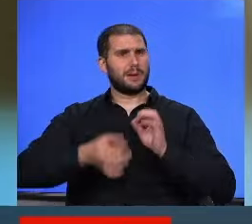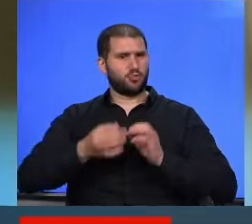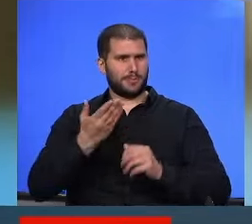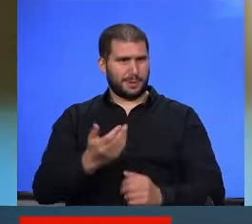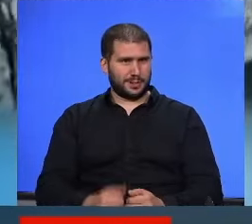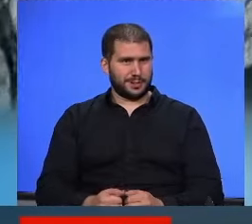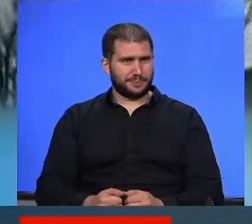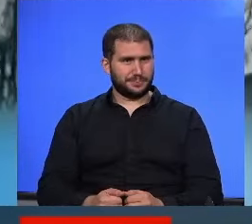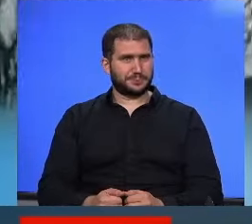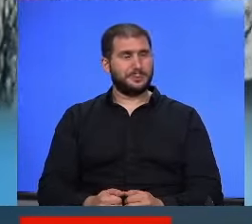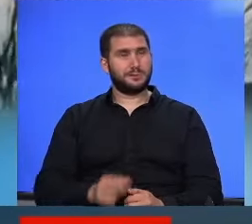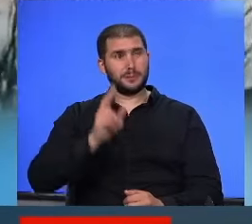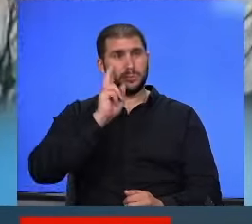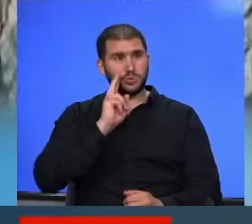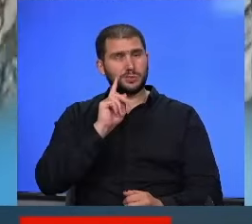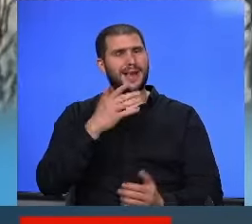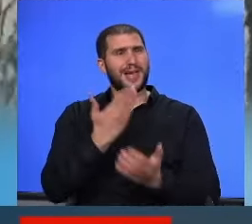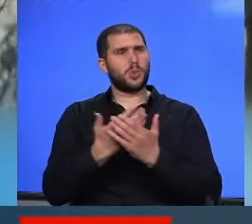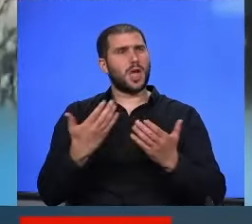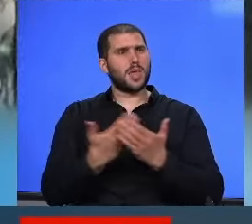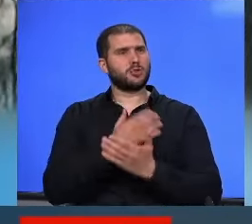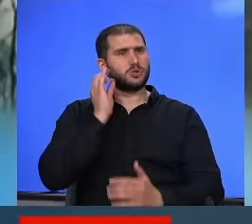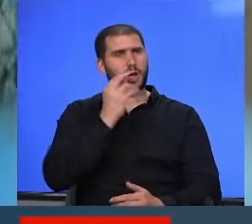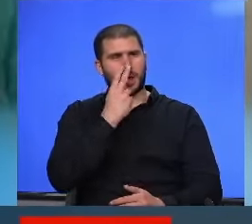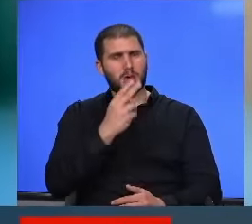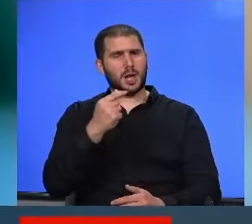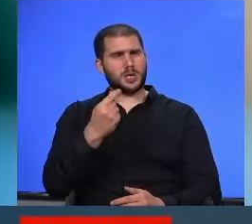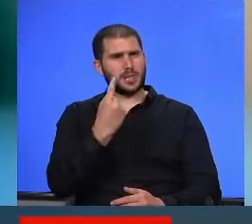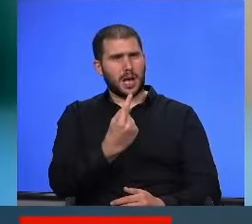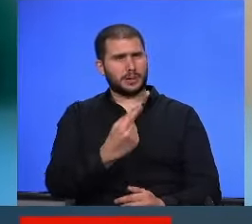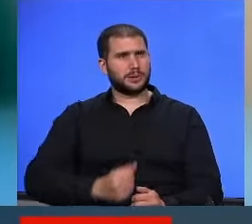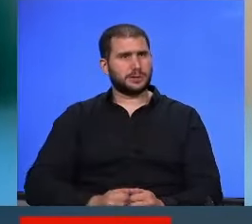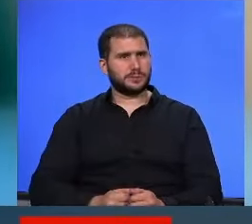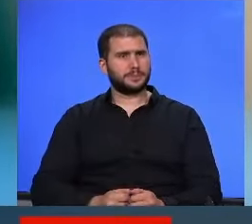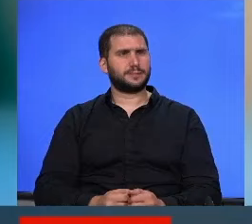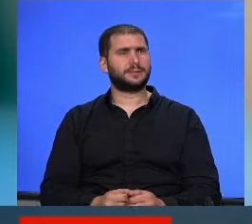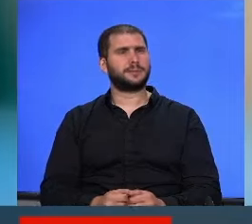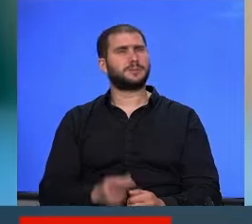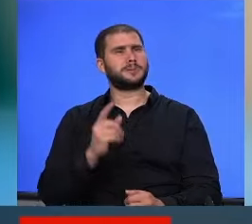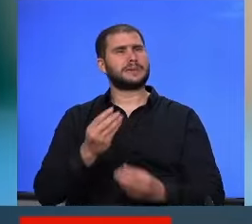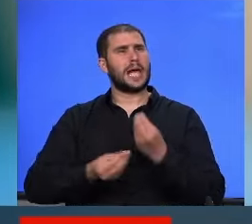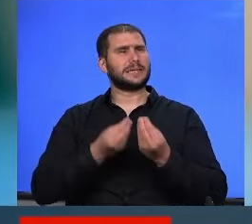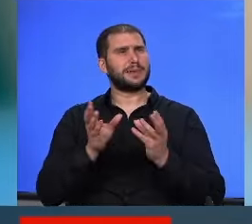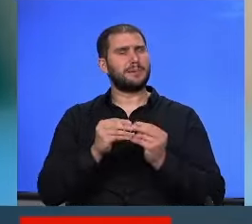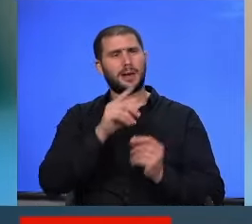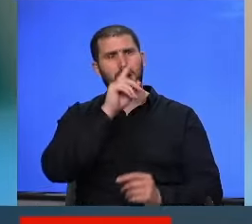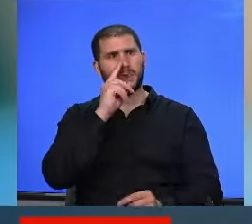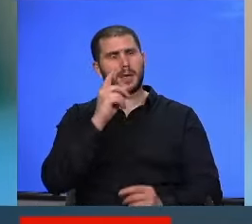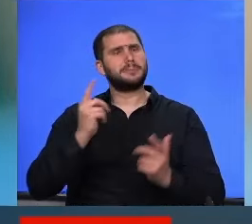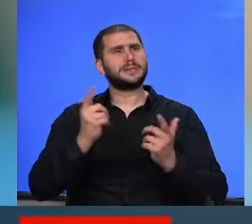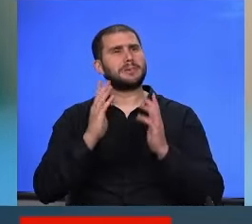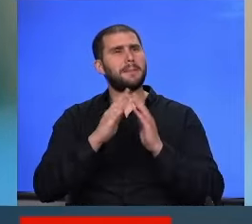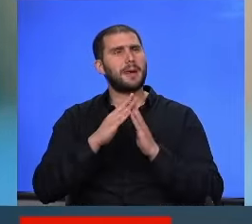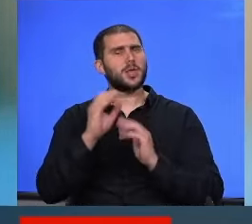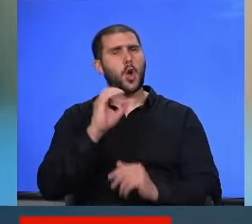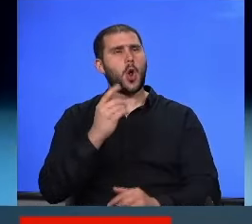המשפטים. New testimony emerging on Friday from a woman who says she saw Gates, quote, having sex with a minor at a house party in Orlando